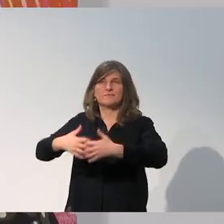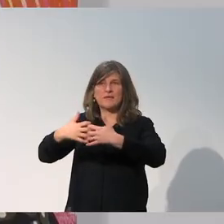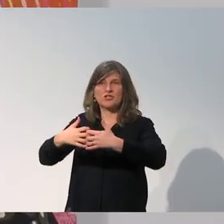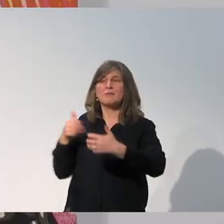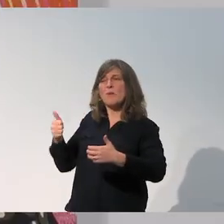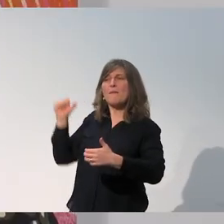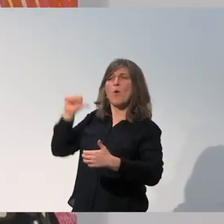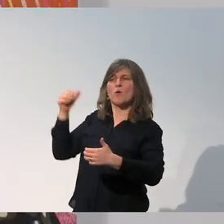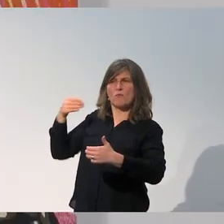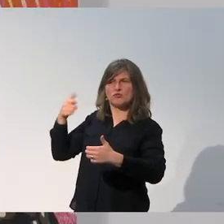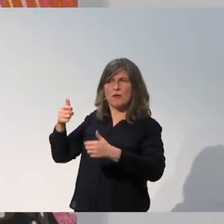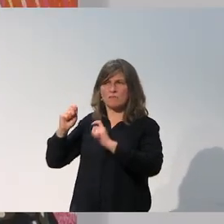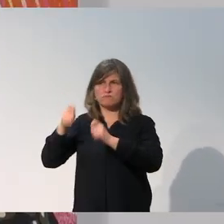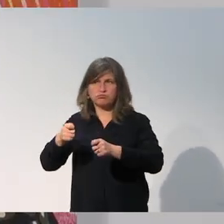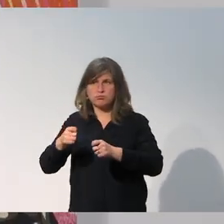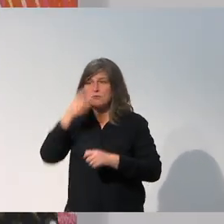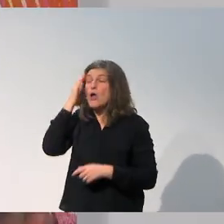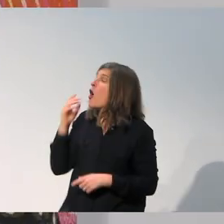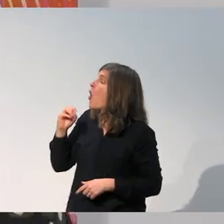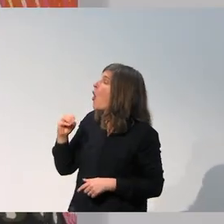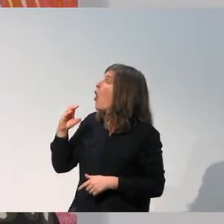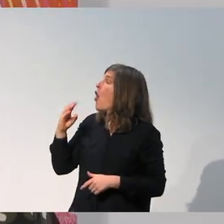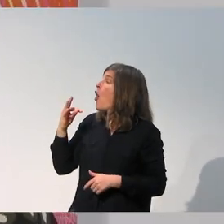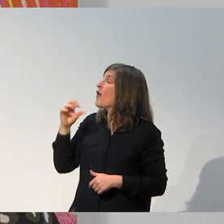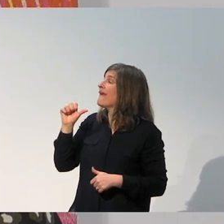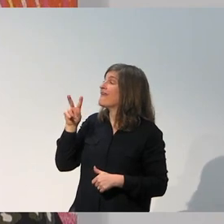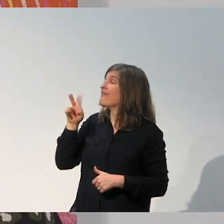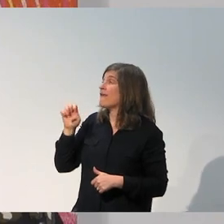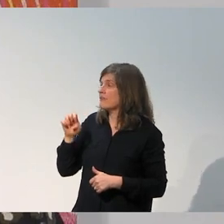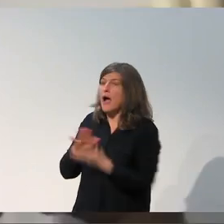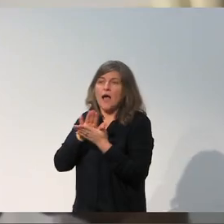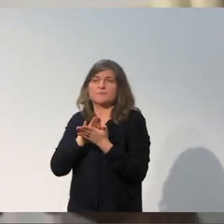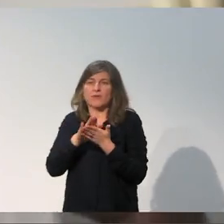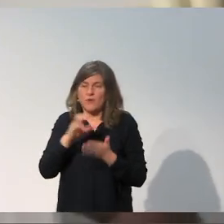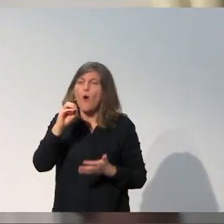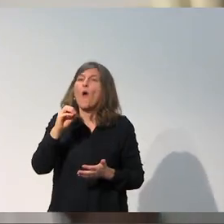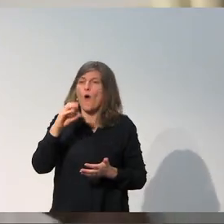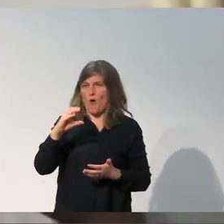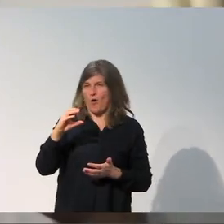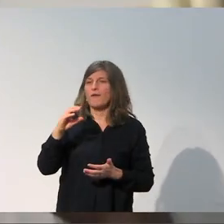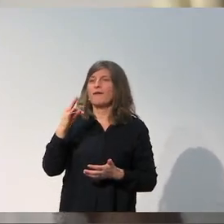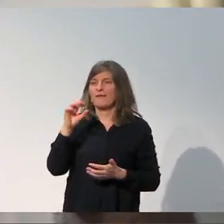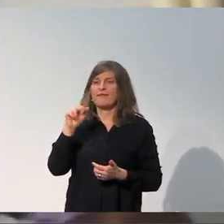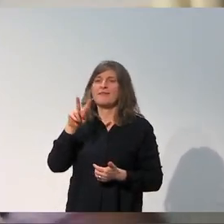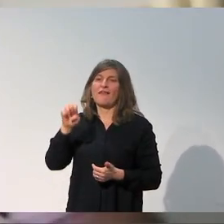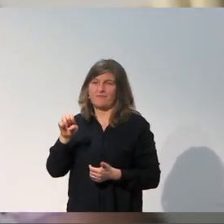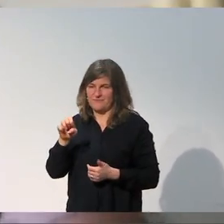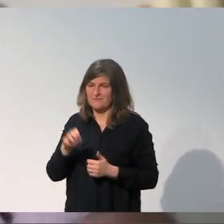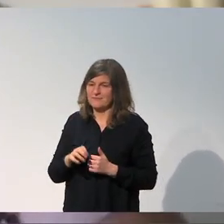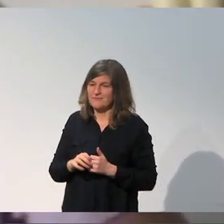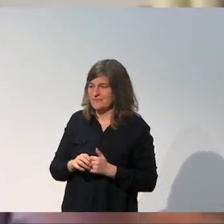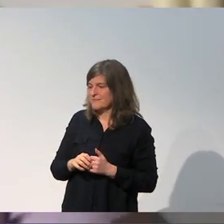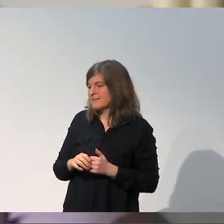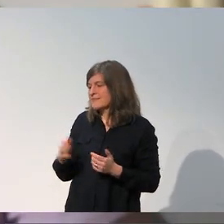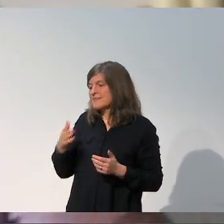et vous écrivez... Octave. Oui, Octave. Et, beaucoup mieux Oscar,